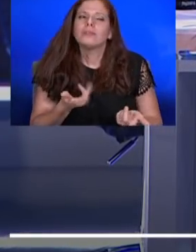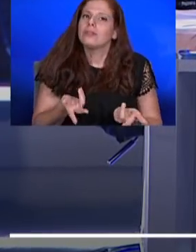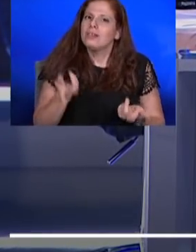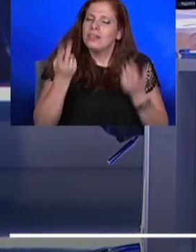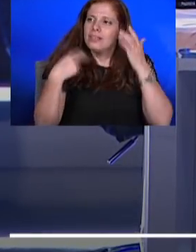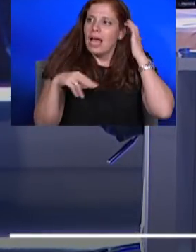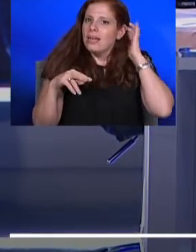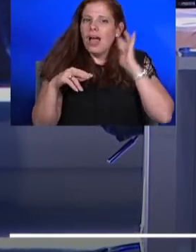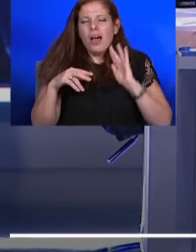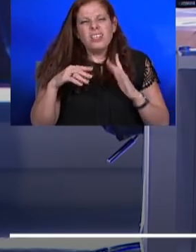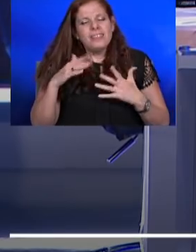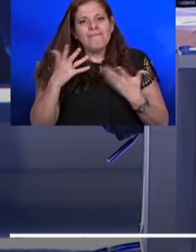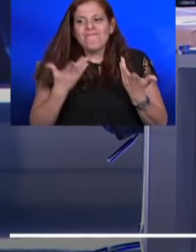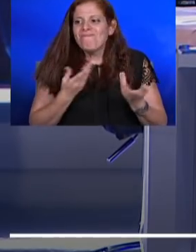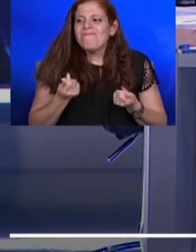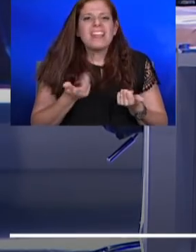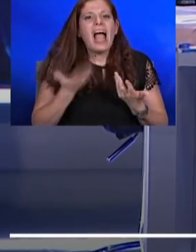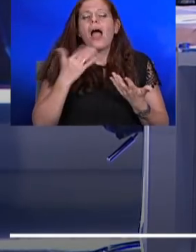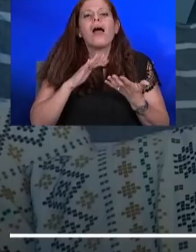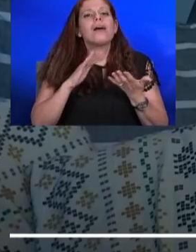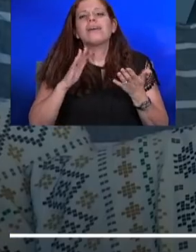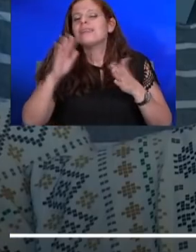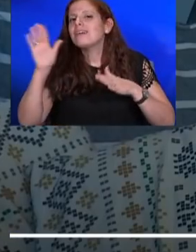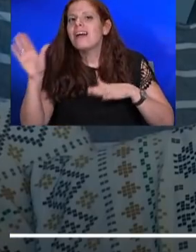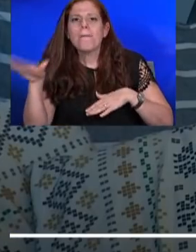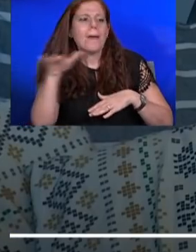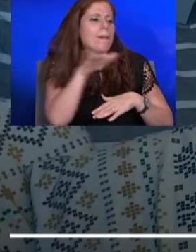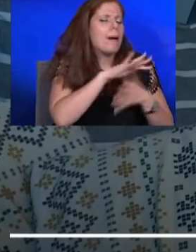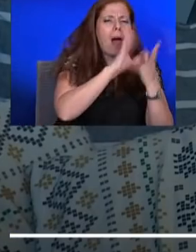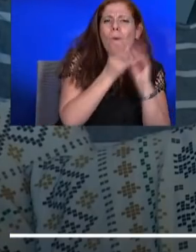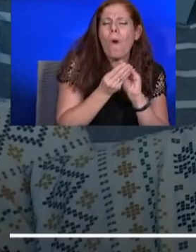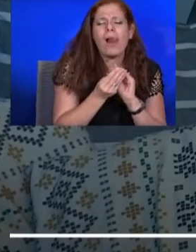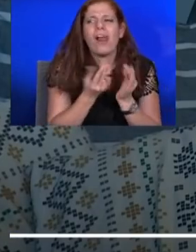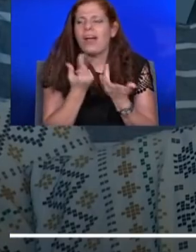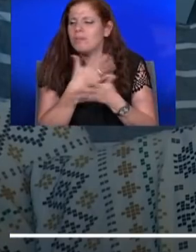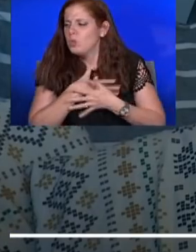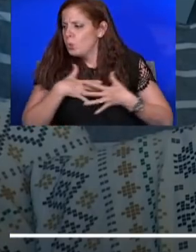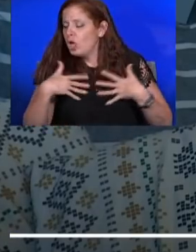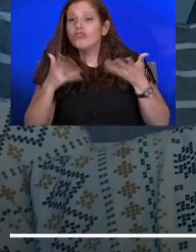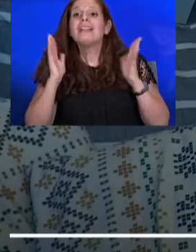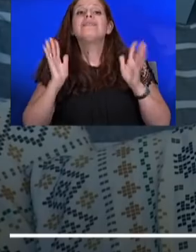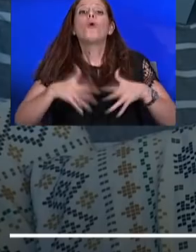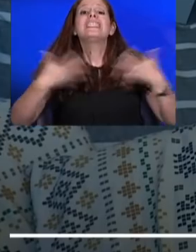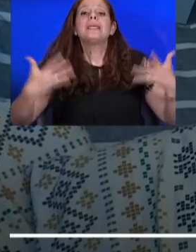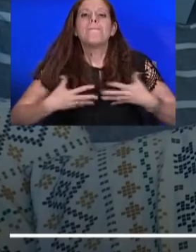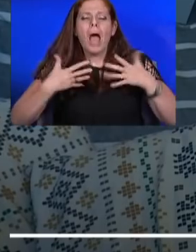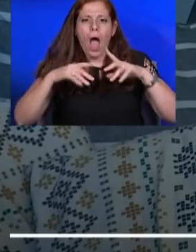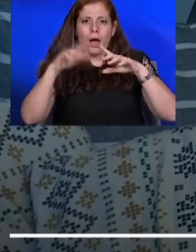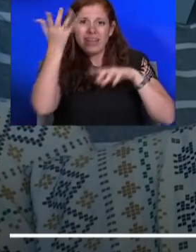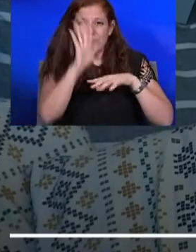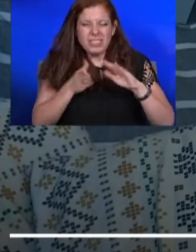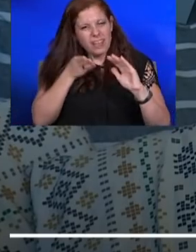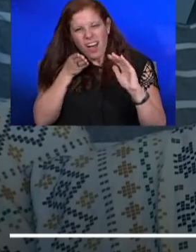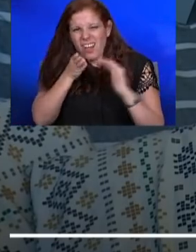שם הכל מהכל. בעיקר הייתי בתחושה שהייתי מאוד שמח לפרוץ את המסך, להיות שם רגע,